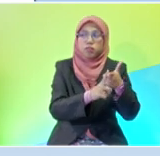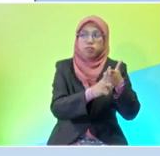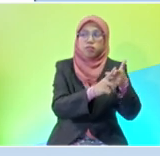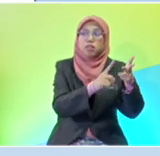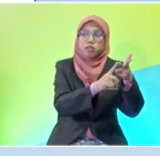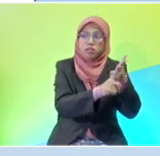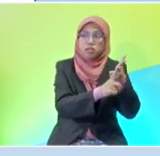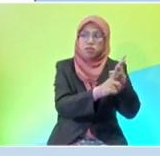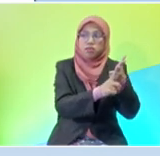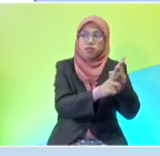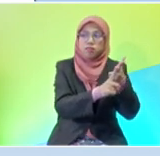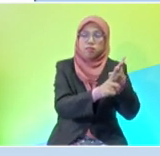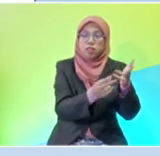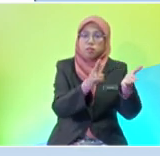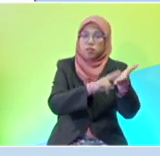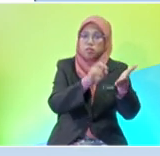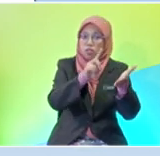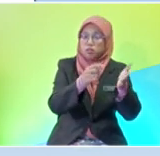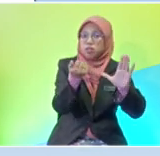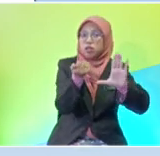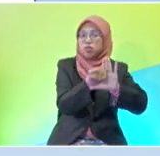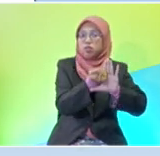pada satu ekosistem